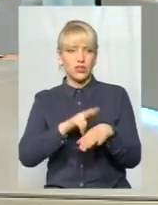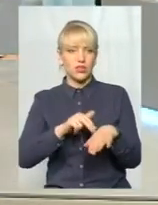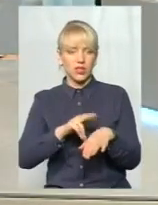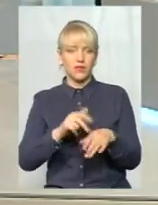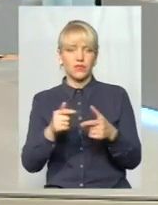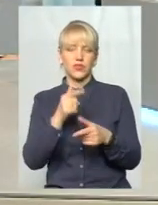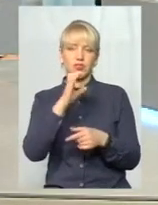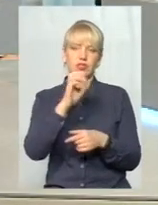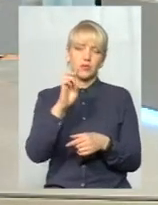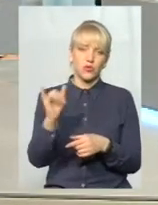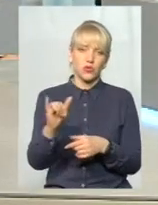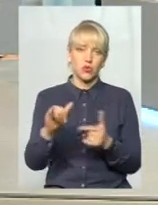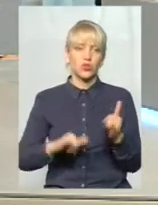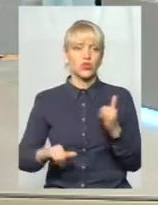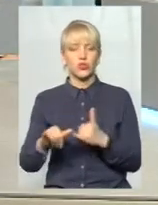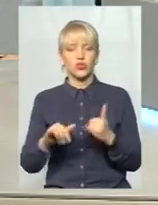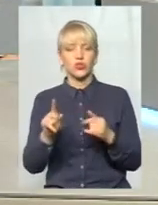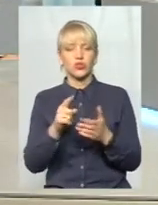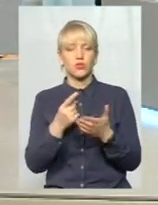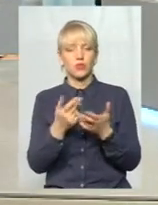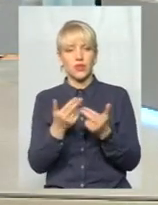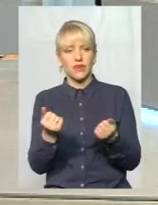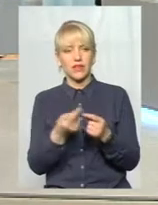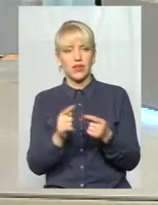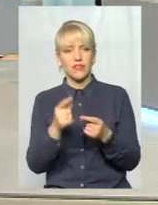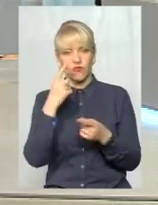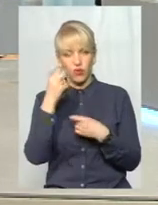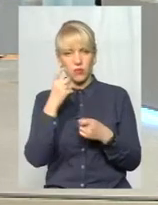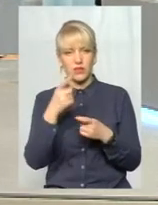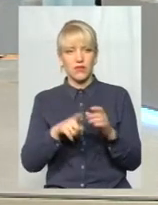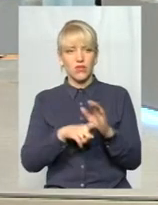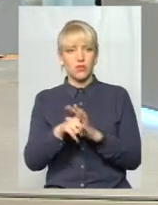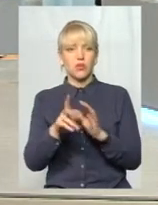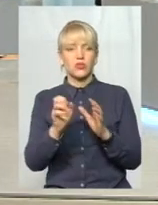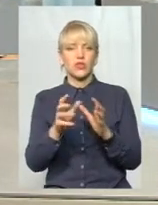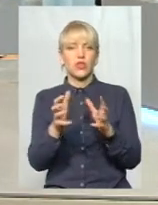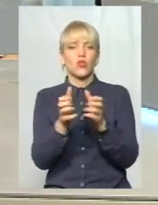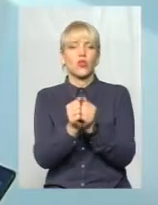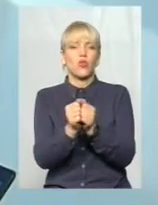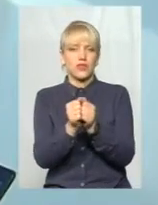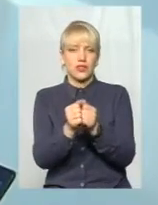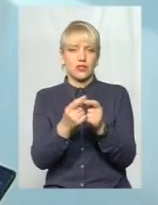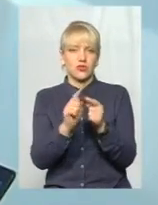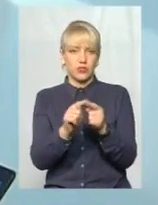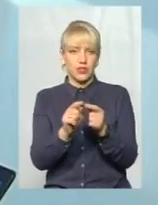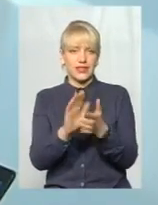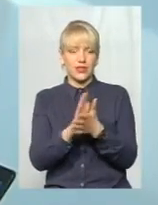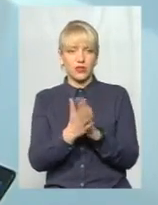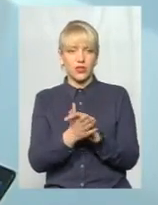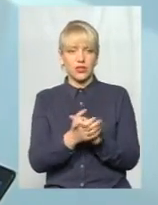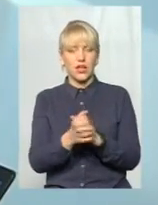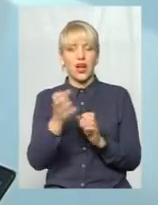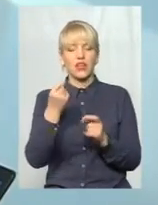чи в СБУ, чи в інше кудись, чи дійсно підтверджується інформація. Вона починає ловитися за цю ситуацію. А інше ще, коли